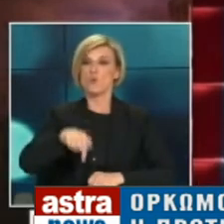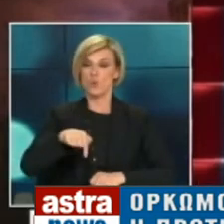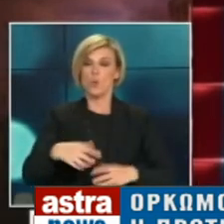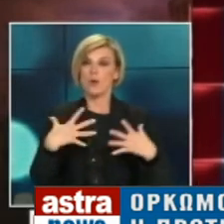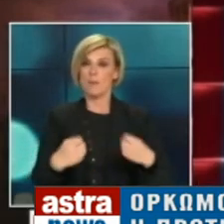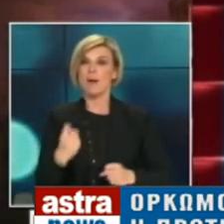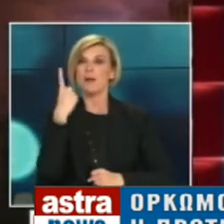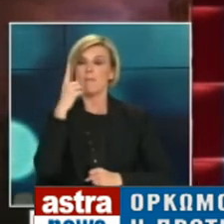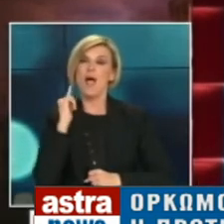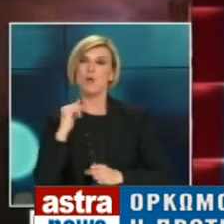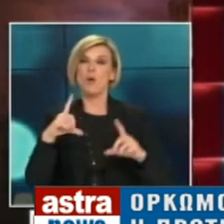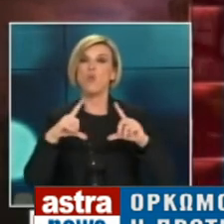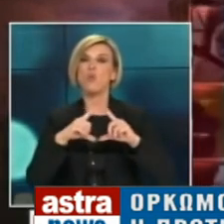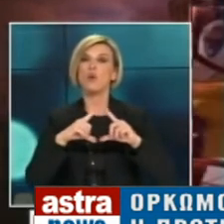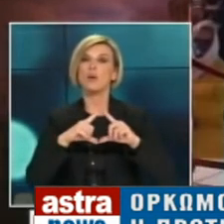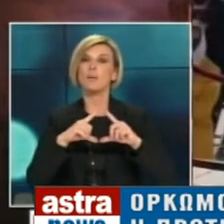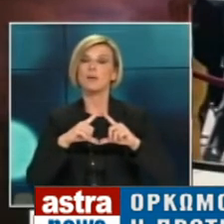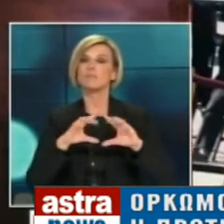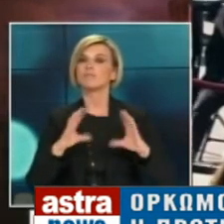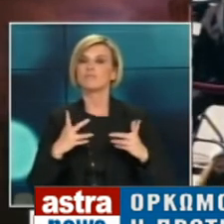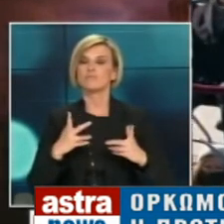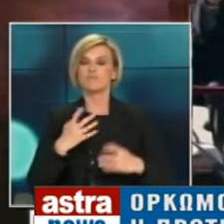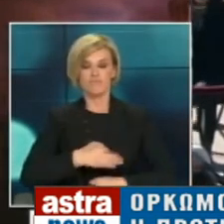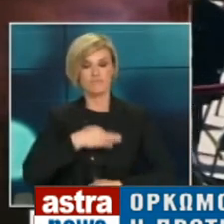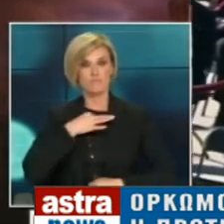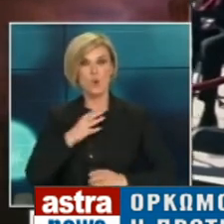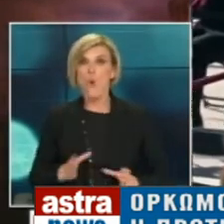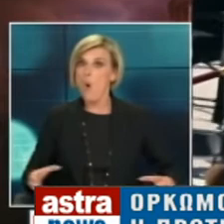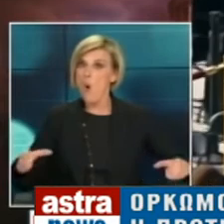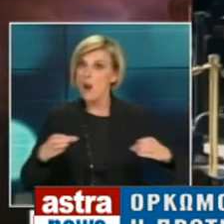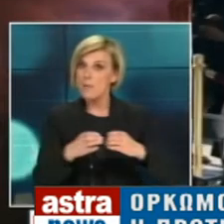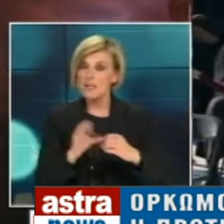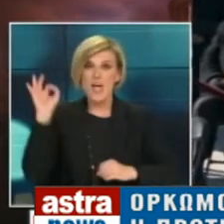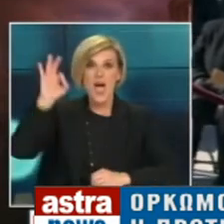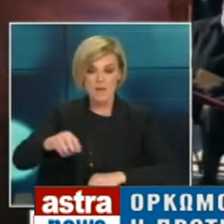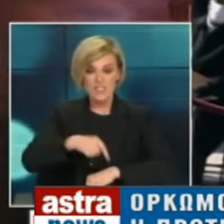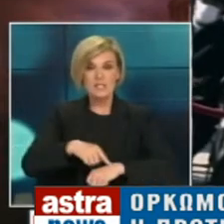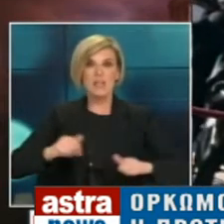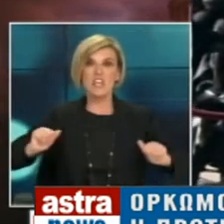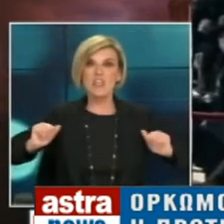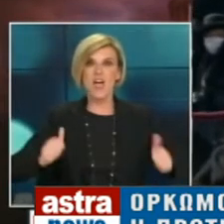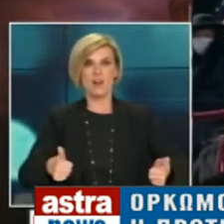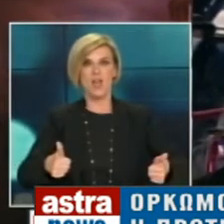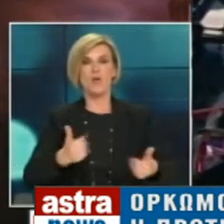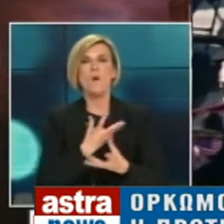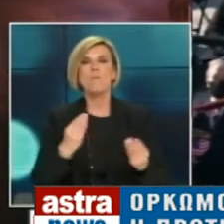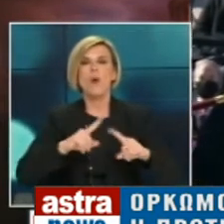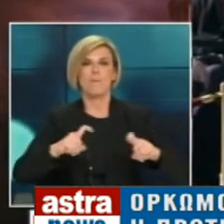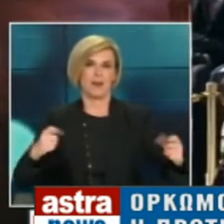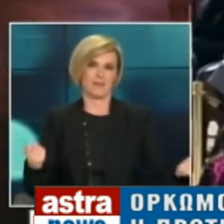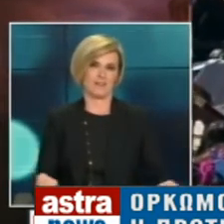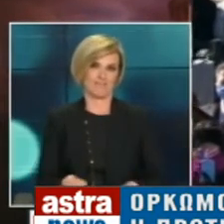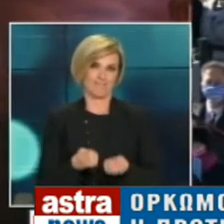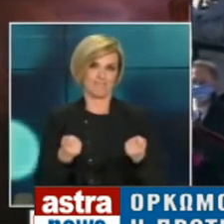μια δοκιμασία. Θα αρθούμε στο ύψος των περιστάσεων όλοι μαζί. Έχει έρθει η στιγμή της γενναιότητας. Έχουμε τόσα πολλά να κάνουμε και